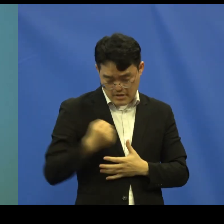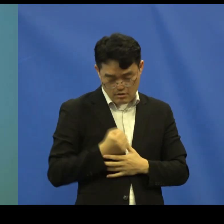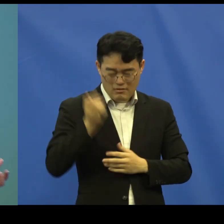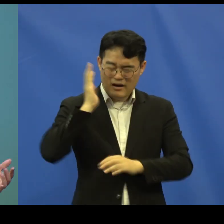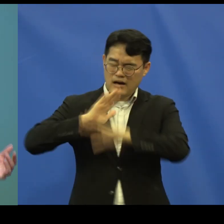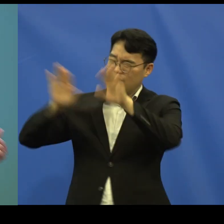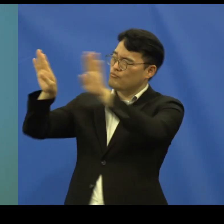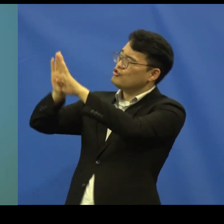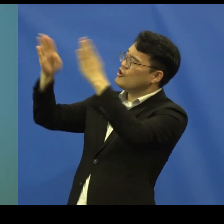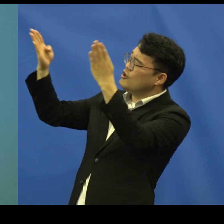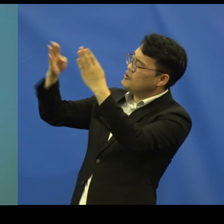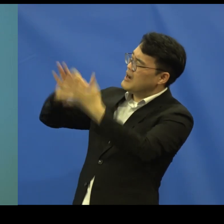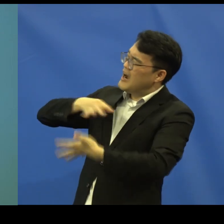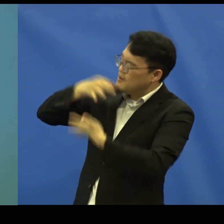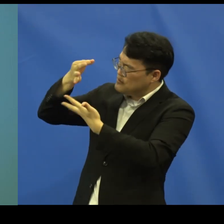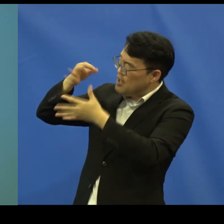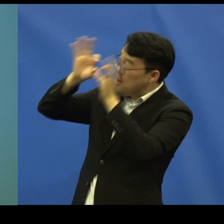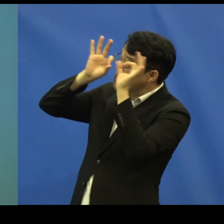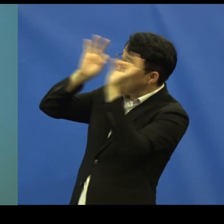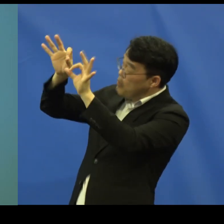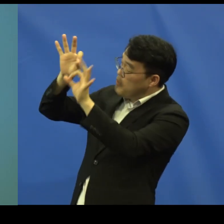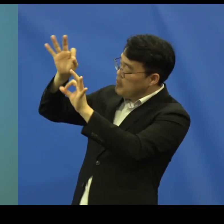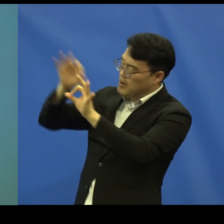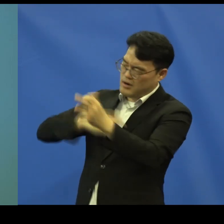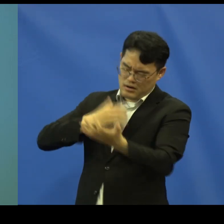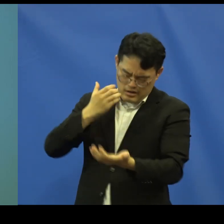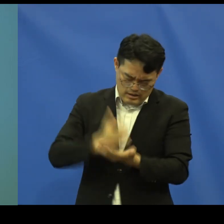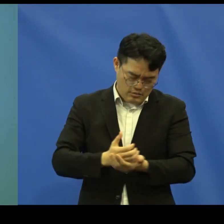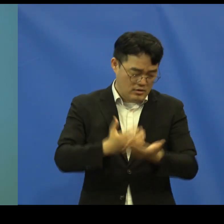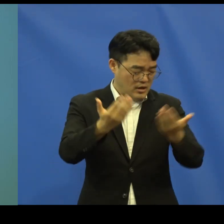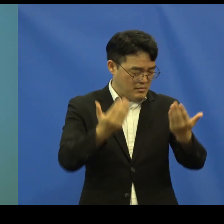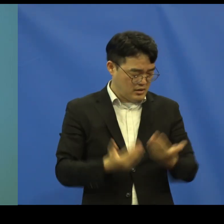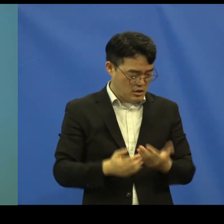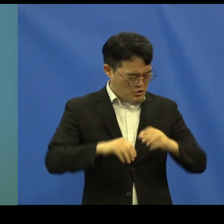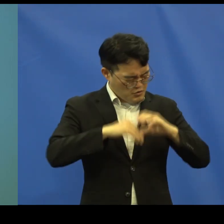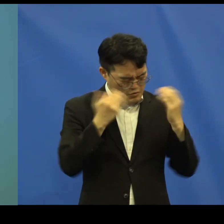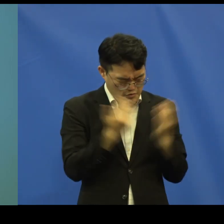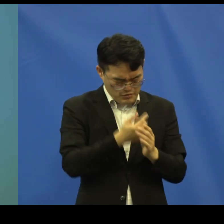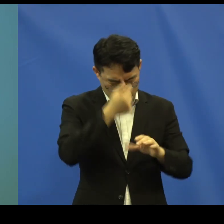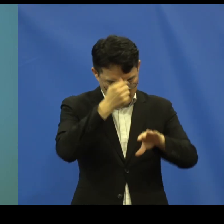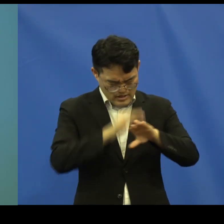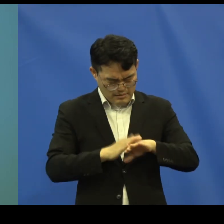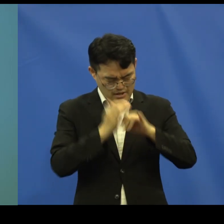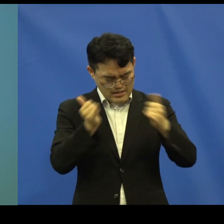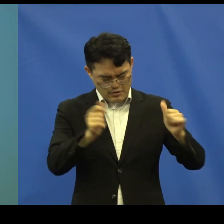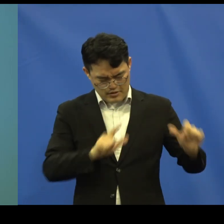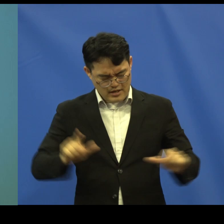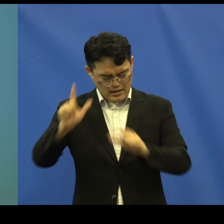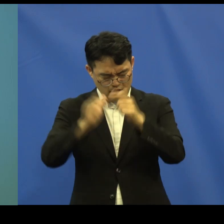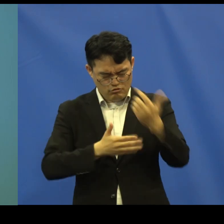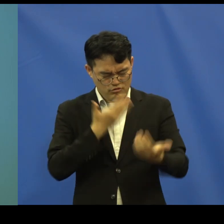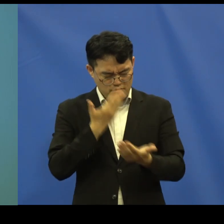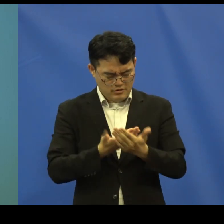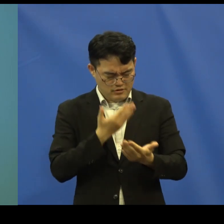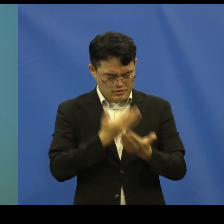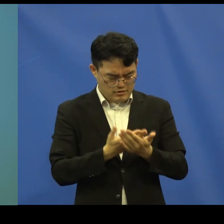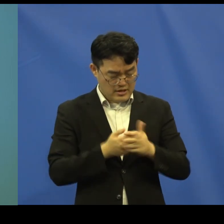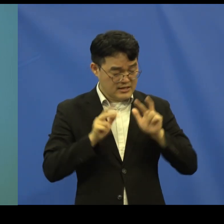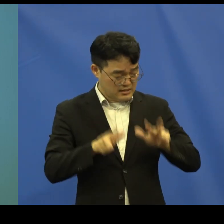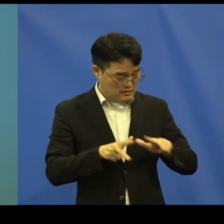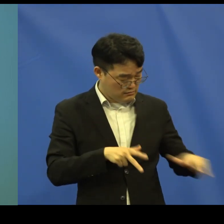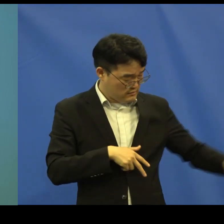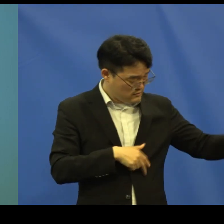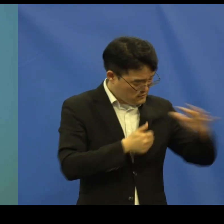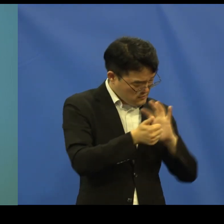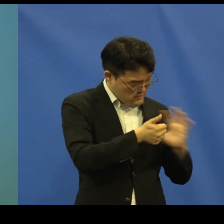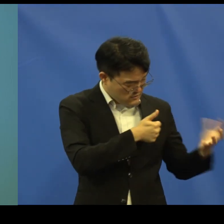열리고 하늘의 음성이 들리고 성령의 감동함을 받아 온전한 예배자로 살게 하여 주시옵소서. 현실이